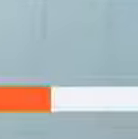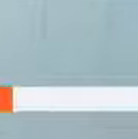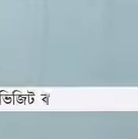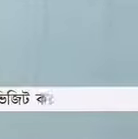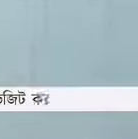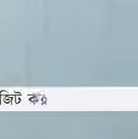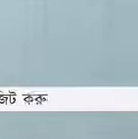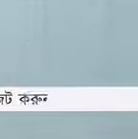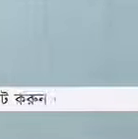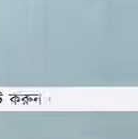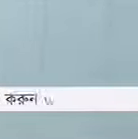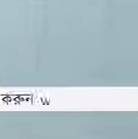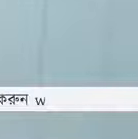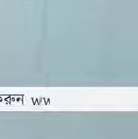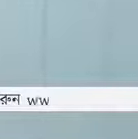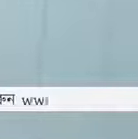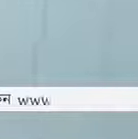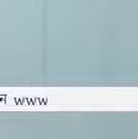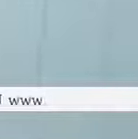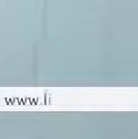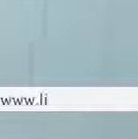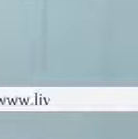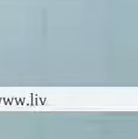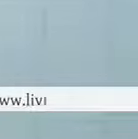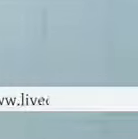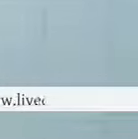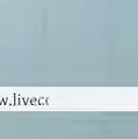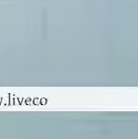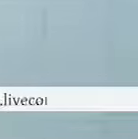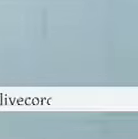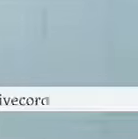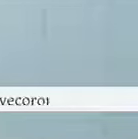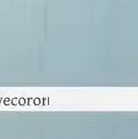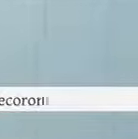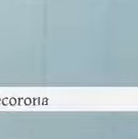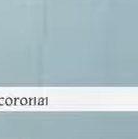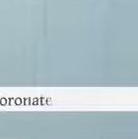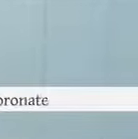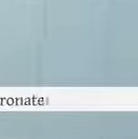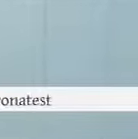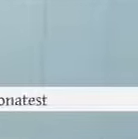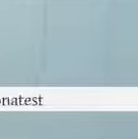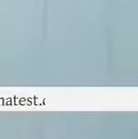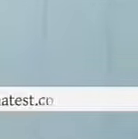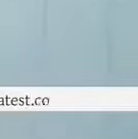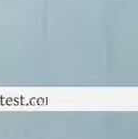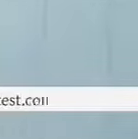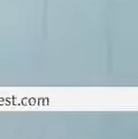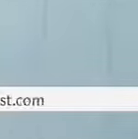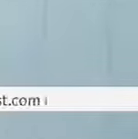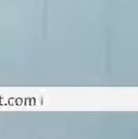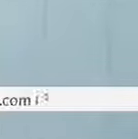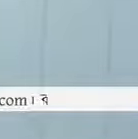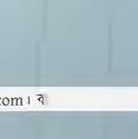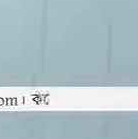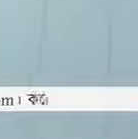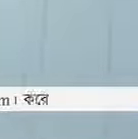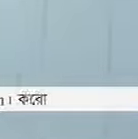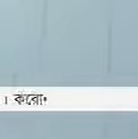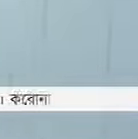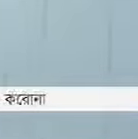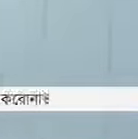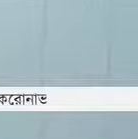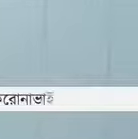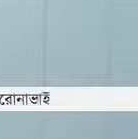কর্তৃপক্ষের মাধ্যমে ব্যবস্থা গ্রহণ করা হবে। সকলকে অনেক অনেক ধন্যবাদ জানিয়ে